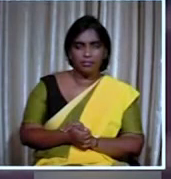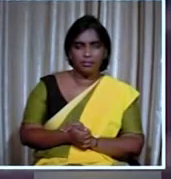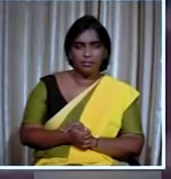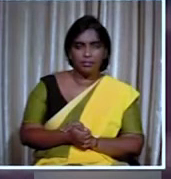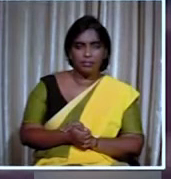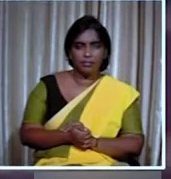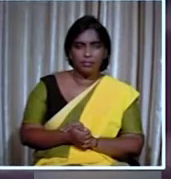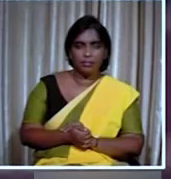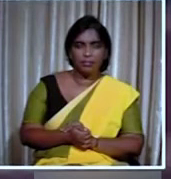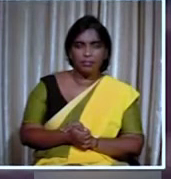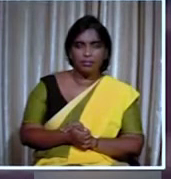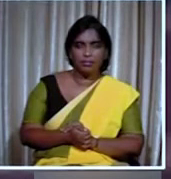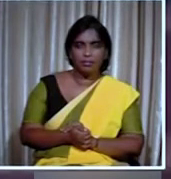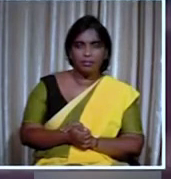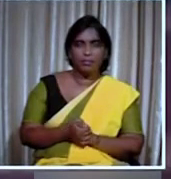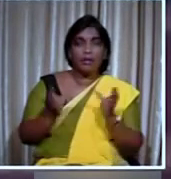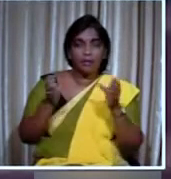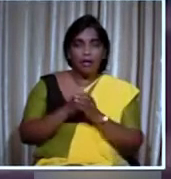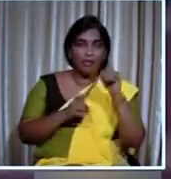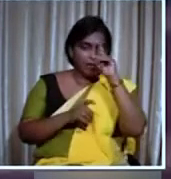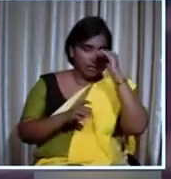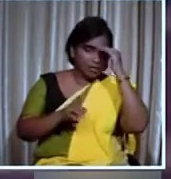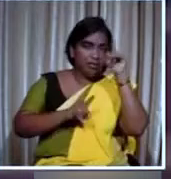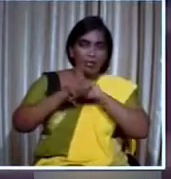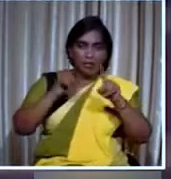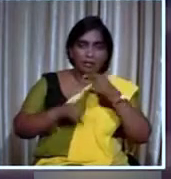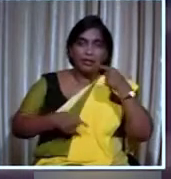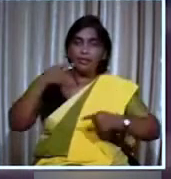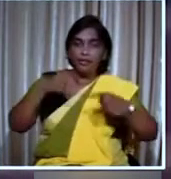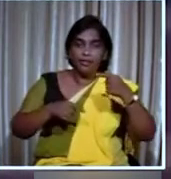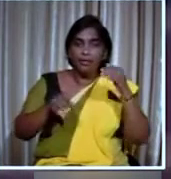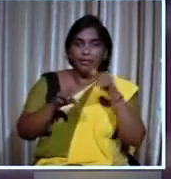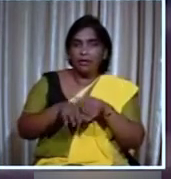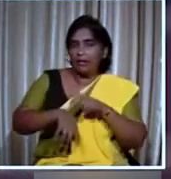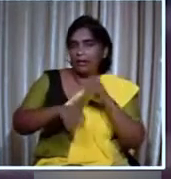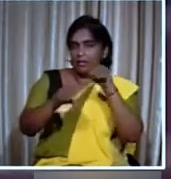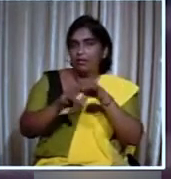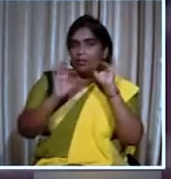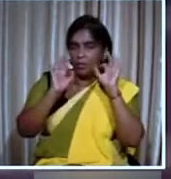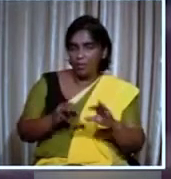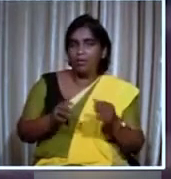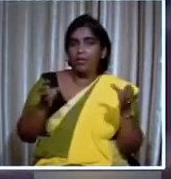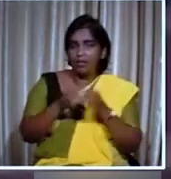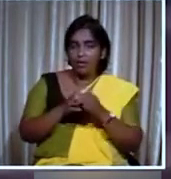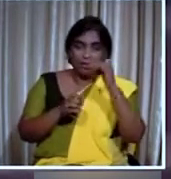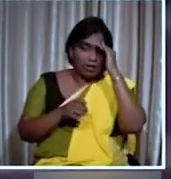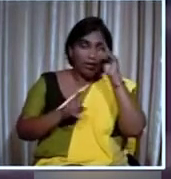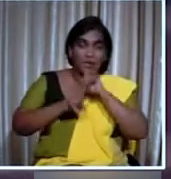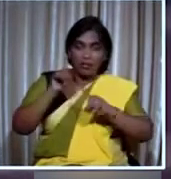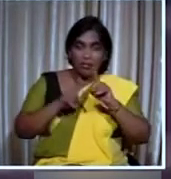සුළු වෙලාවකින් කණ්ඩායම් රැස්වීම හිටියත් කණ්ඩායම් රැස්වීම මේ වගේ විවාදයක් තියෙන ලක දාන්න හොඳ නැහැ. එක්කෝ එමනම් කණ්ඩායම් රැස්වීම දාන්න